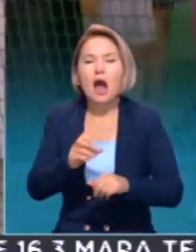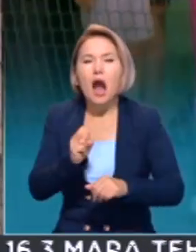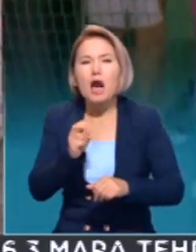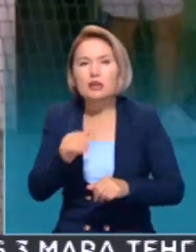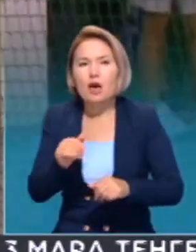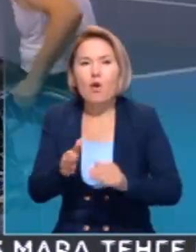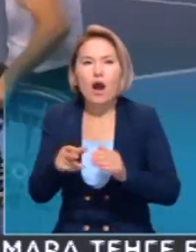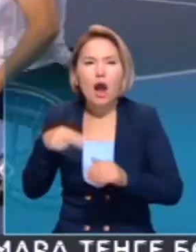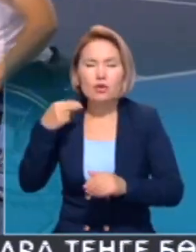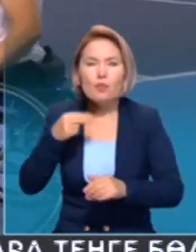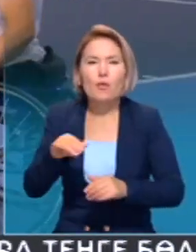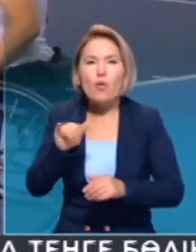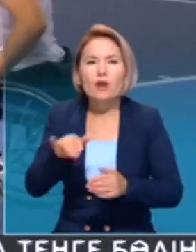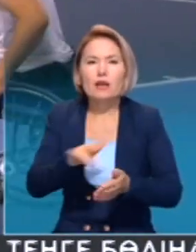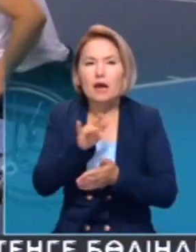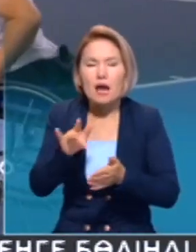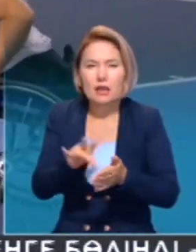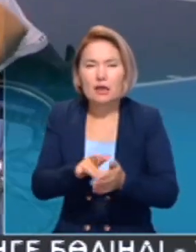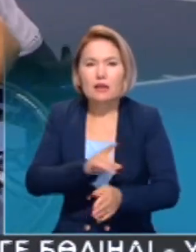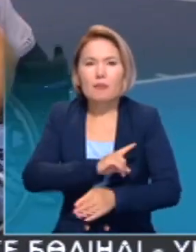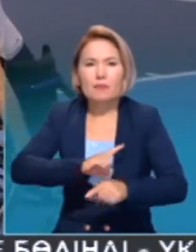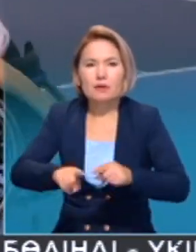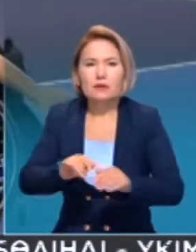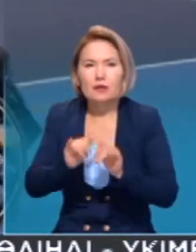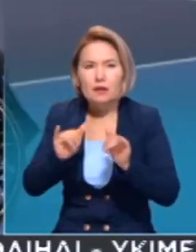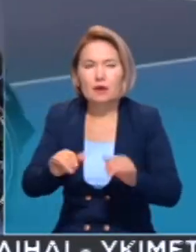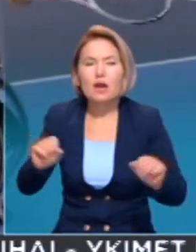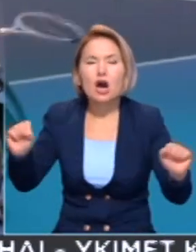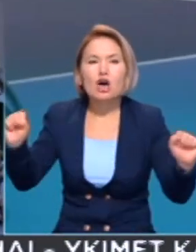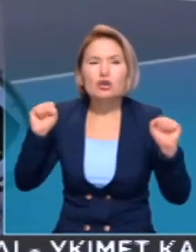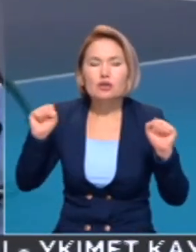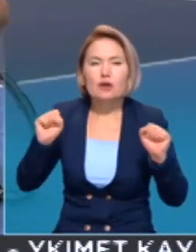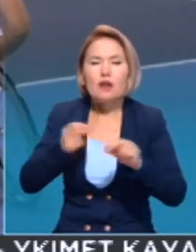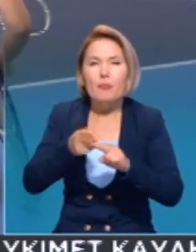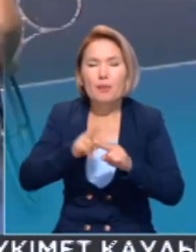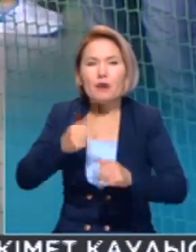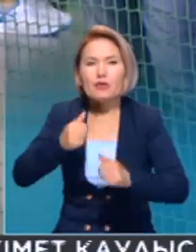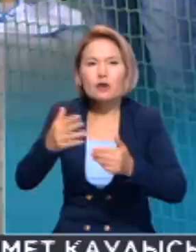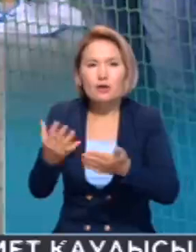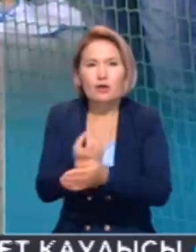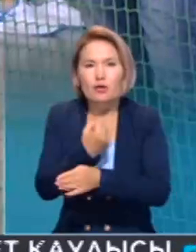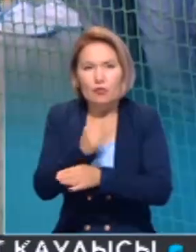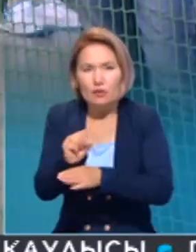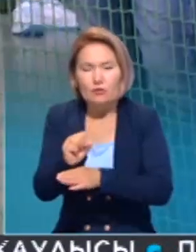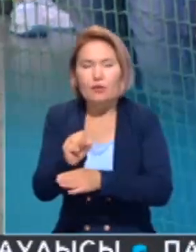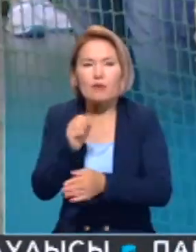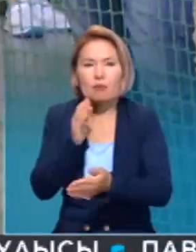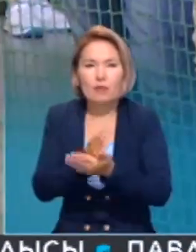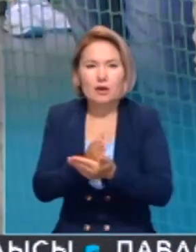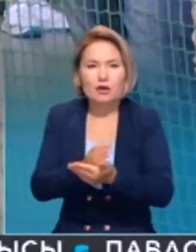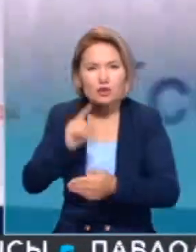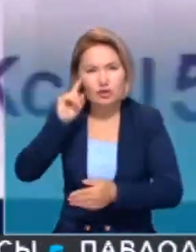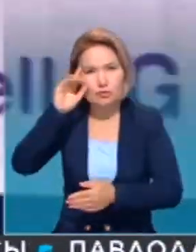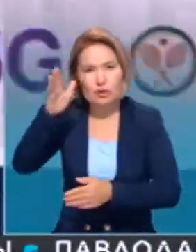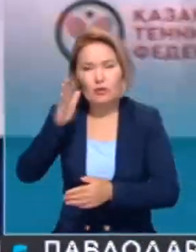Ақтөбе, Орал қалаларында қарқын алған. Спортшылар арасында әлем чемпионатынан жүлделі оралғандар да бар.